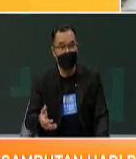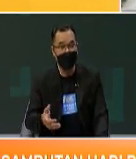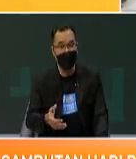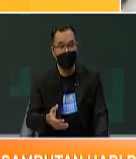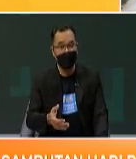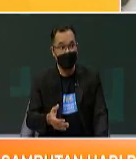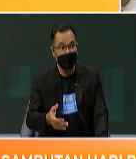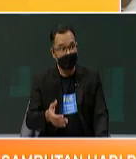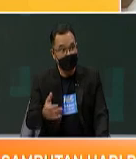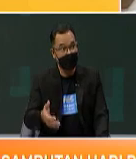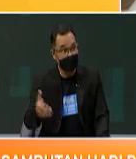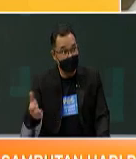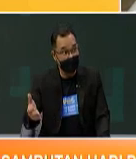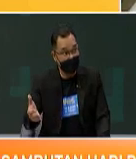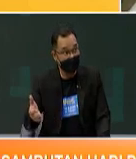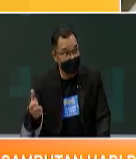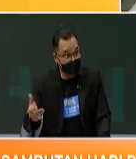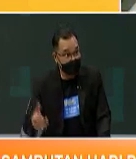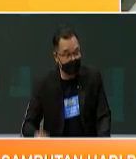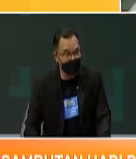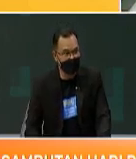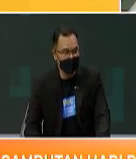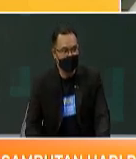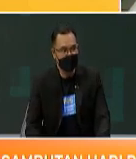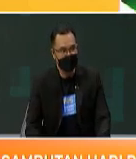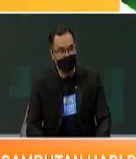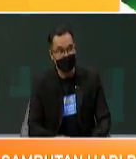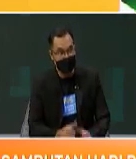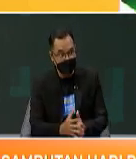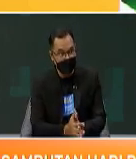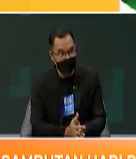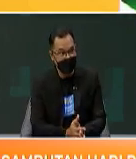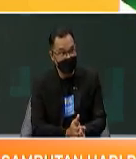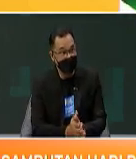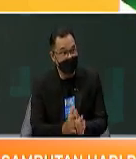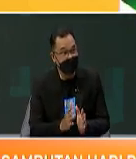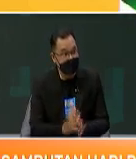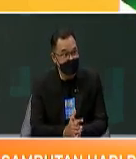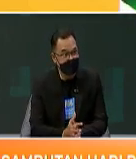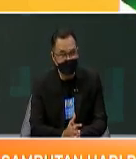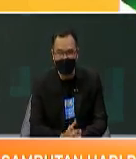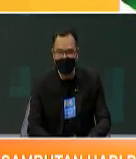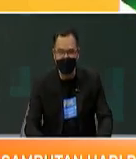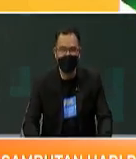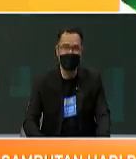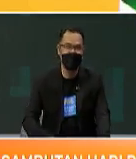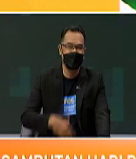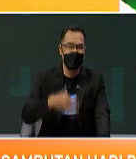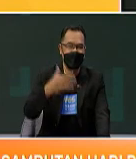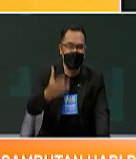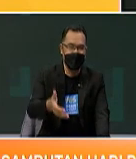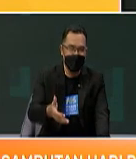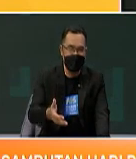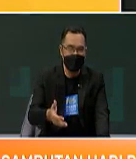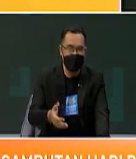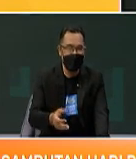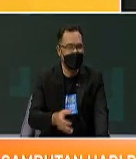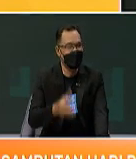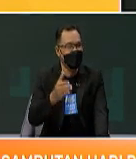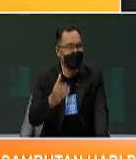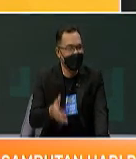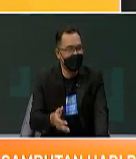daripada rakyat pendengar dan penonton. Sekarang ni bukan pendengar saja. Kalau dulu 70 tahun